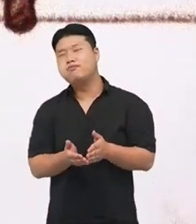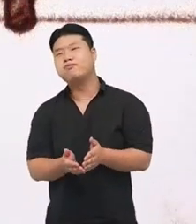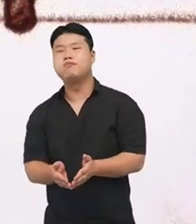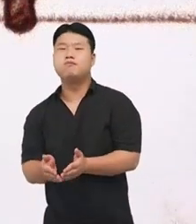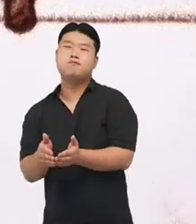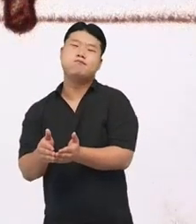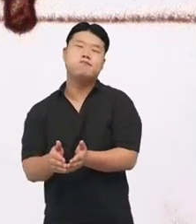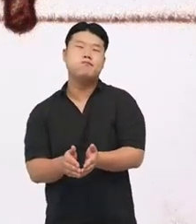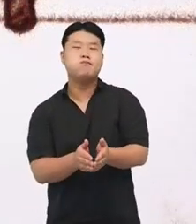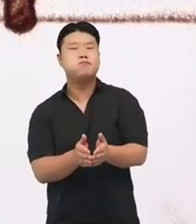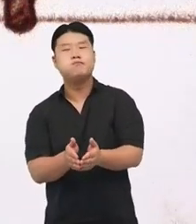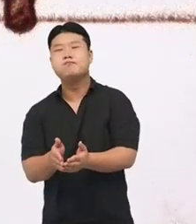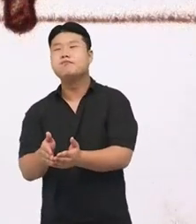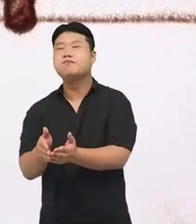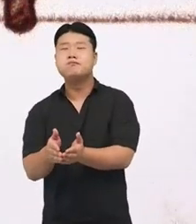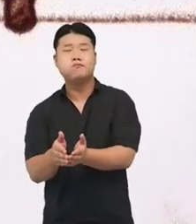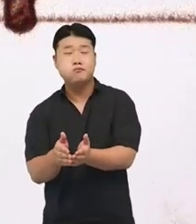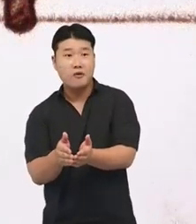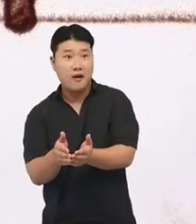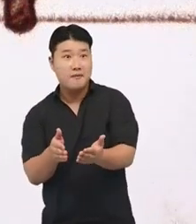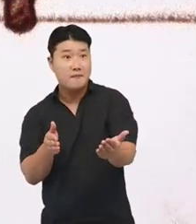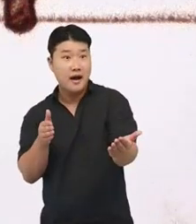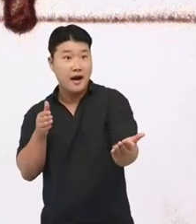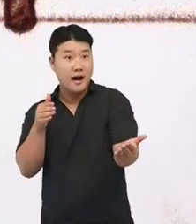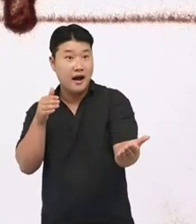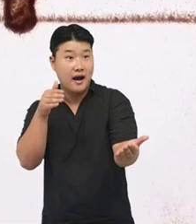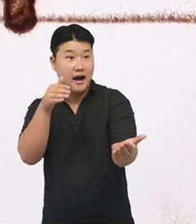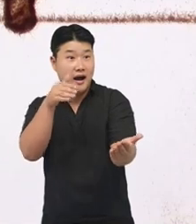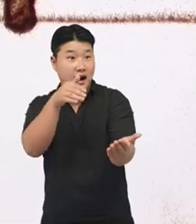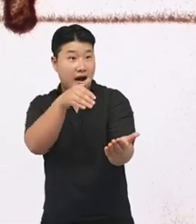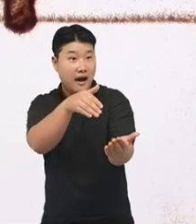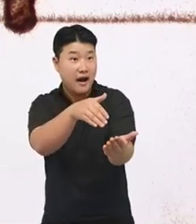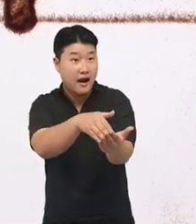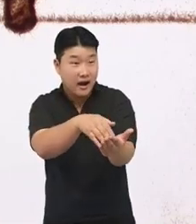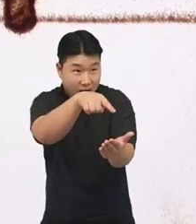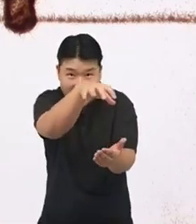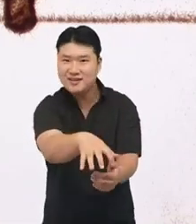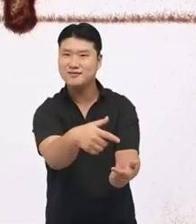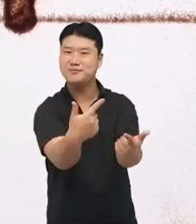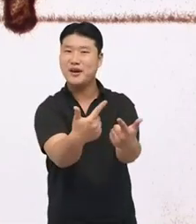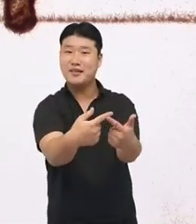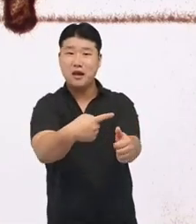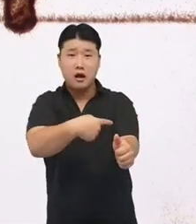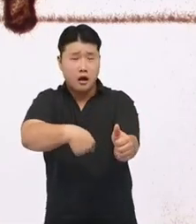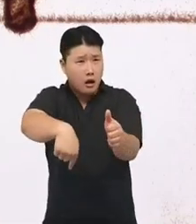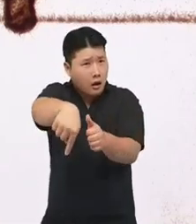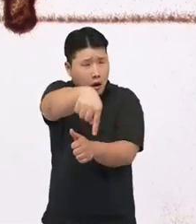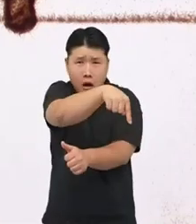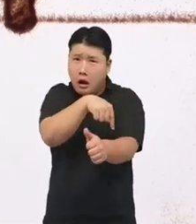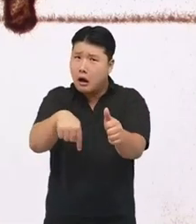어느덧 에피와 사보담이 탄 증기선은 부산에 도착하였어요. 항구 분위기가